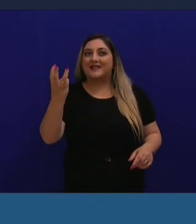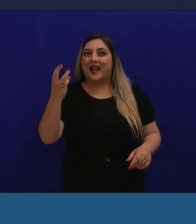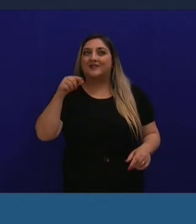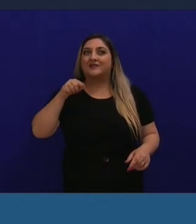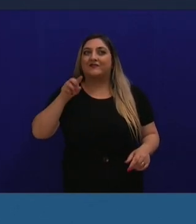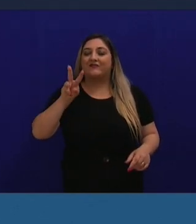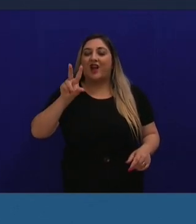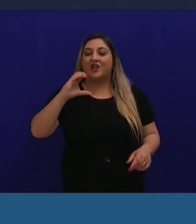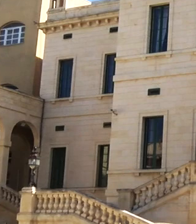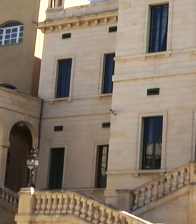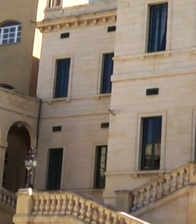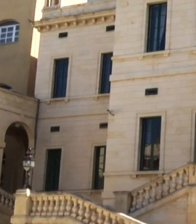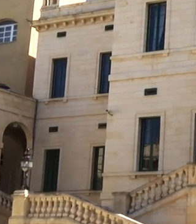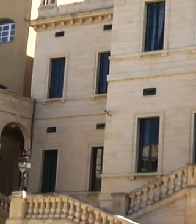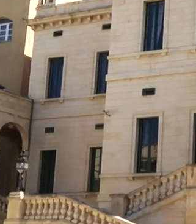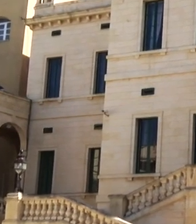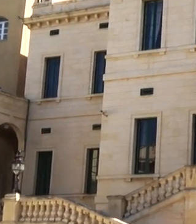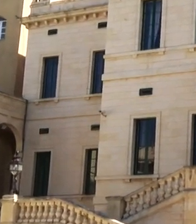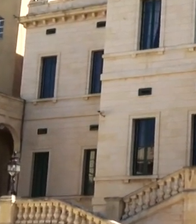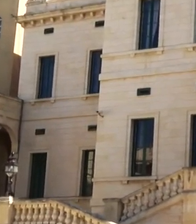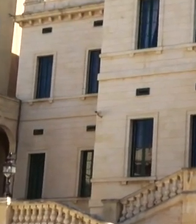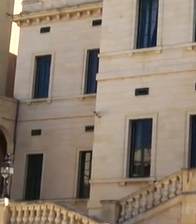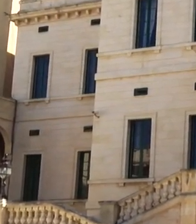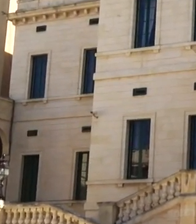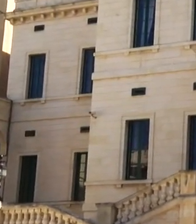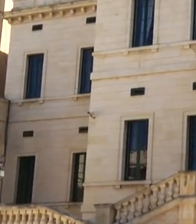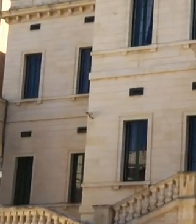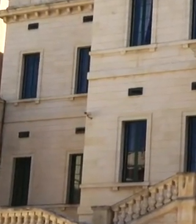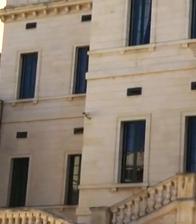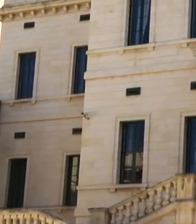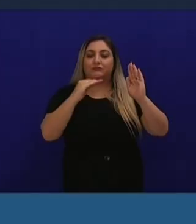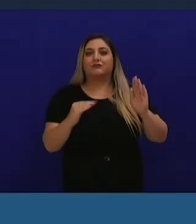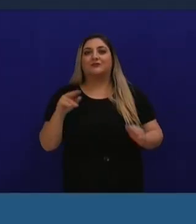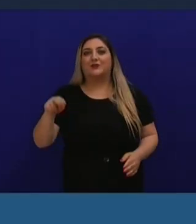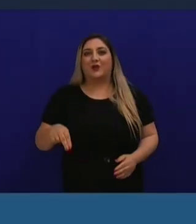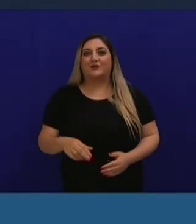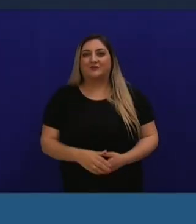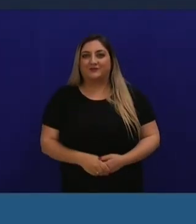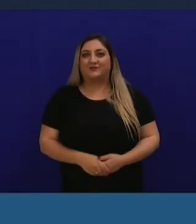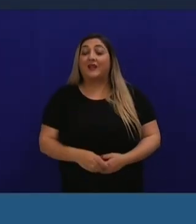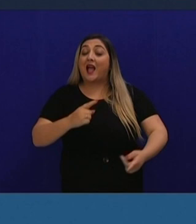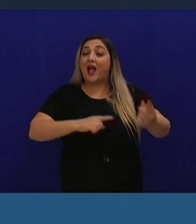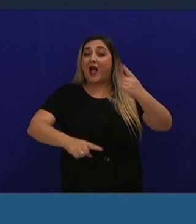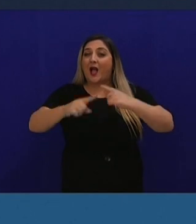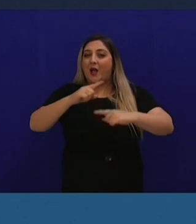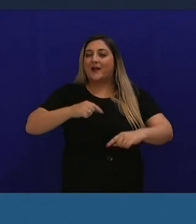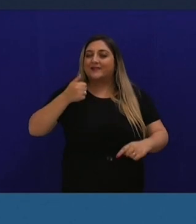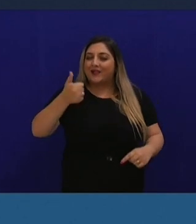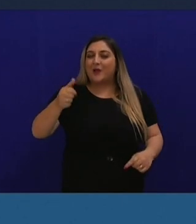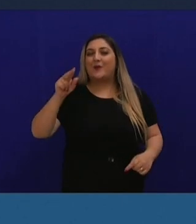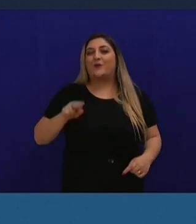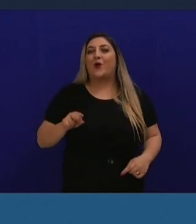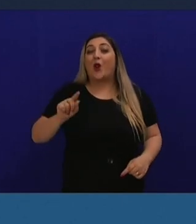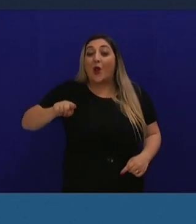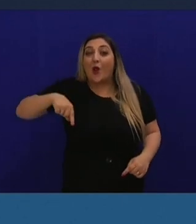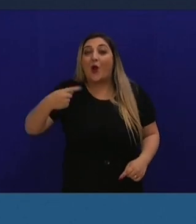attini ġima konsekutifa man-stab lebda qaz pozittif fit-djar tal-anzjani. Ahbar uħra sabiħanna l-um li idinna